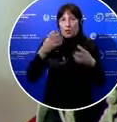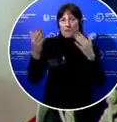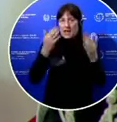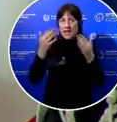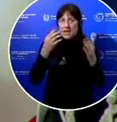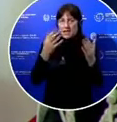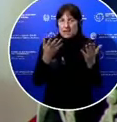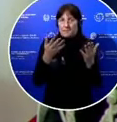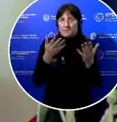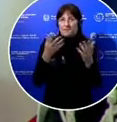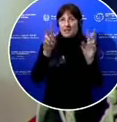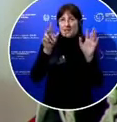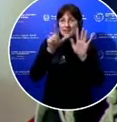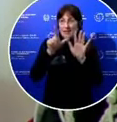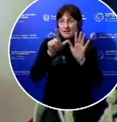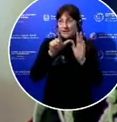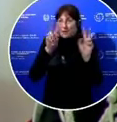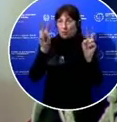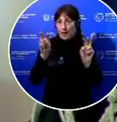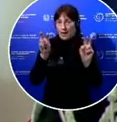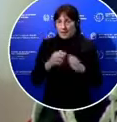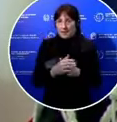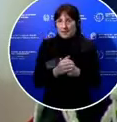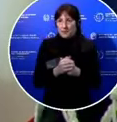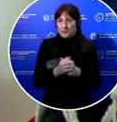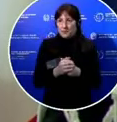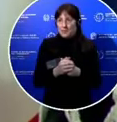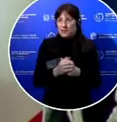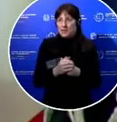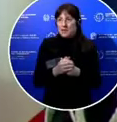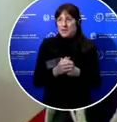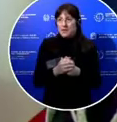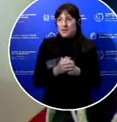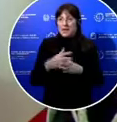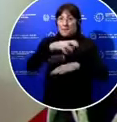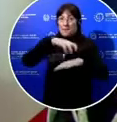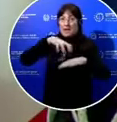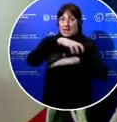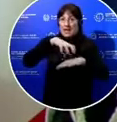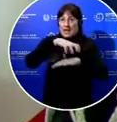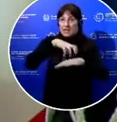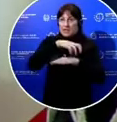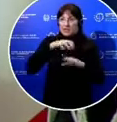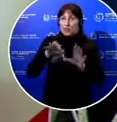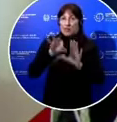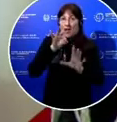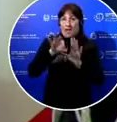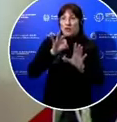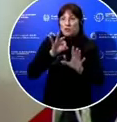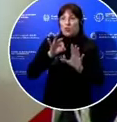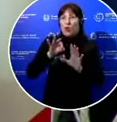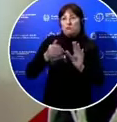coordinatori, selezionati dal Ministro per la loro specifica competenza e autorevolezza, e 116 esperti.